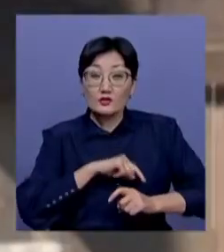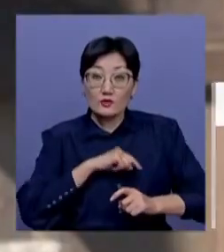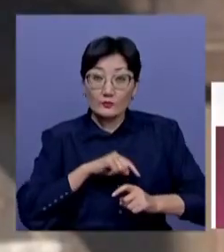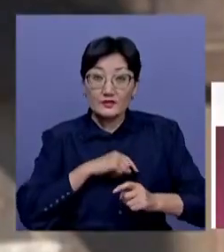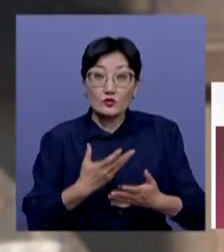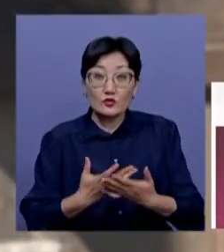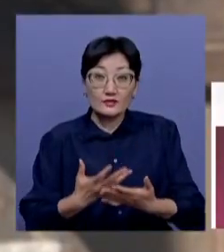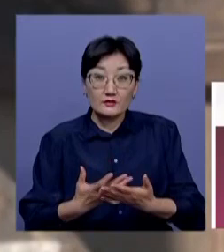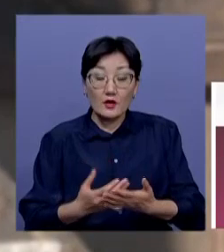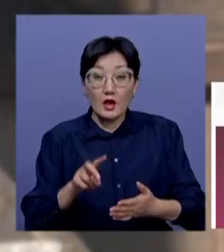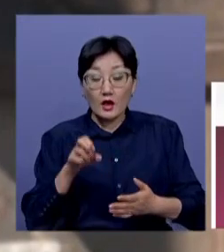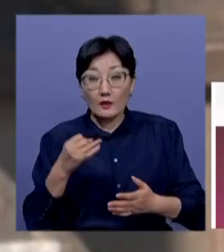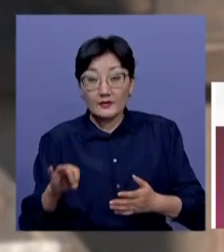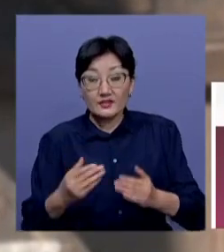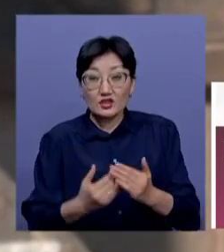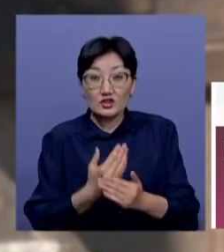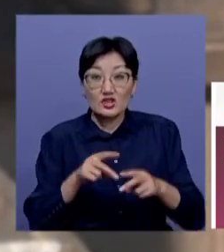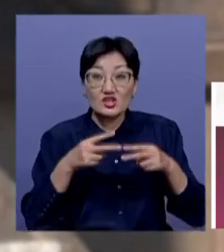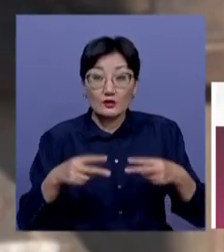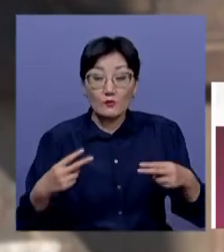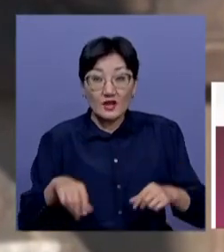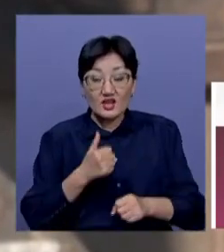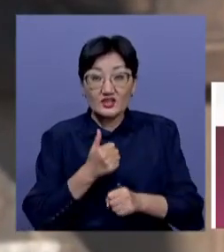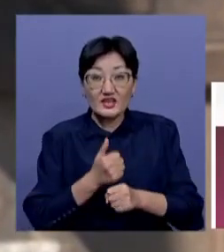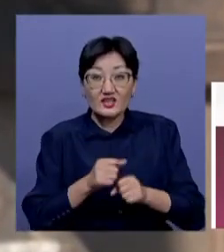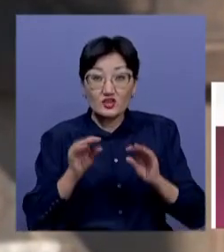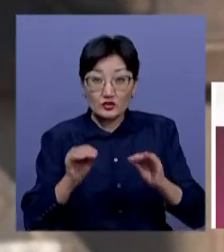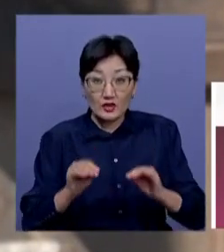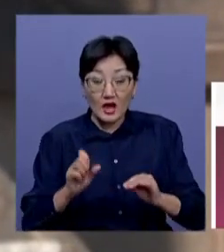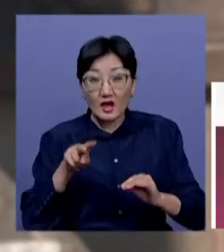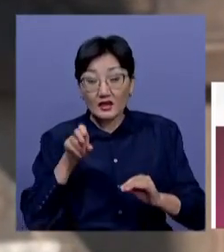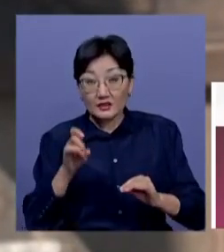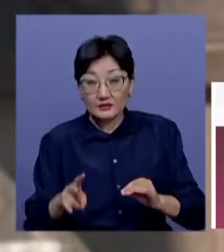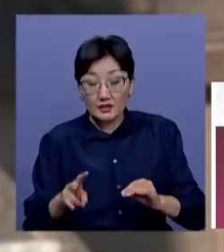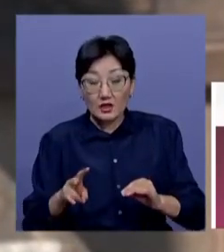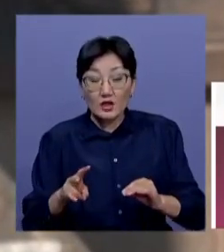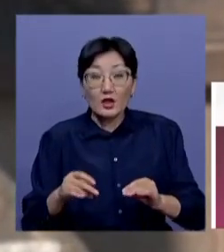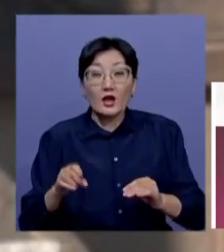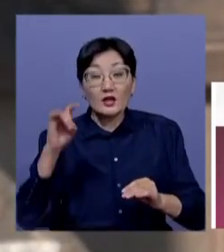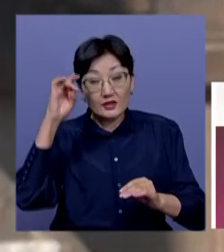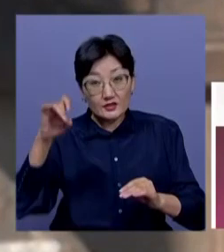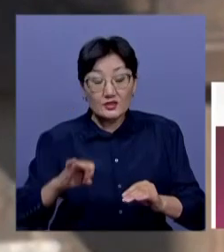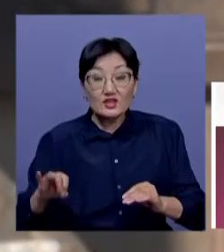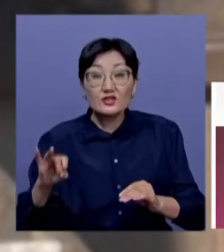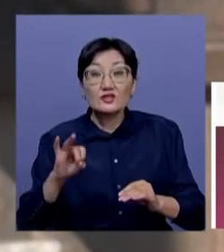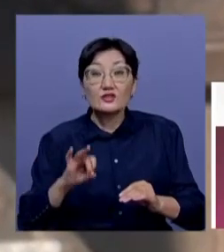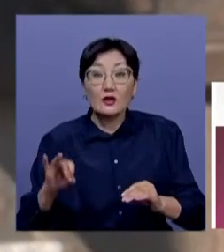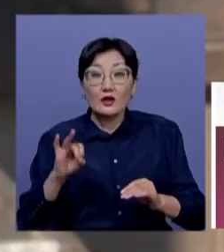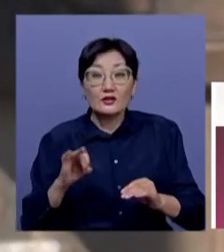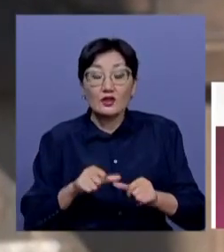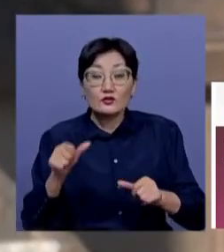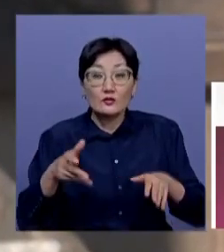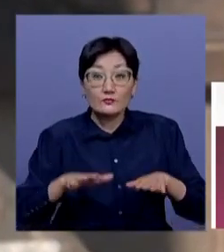айнасы. Абай жаңа әдебиетіміздің негізін қалаған ақын ретінде ел тарихында айрықша із